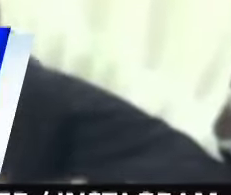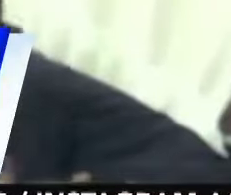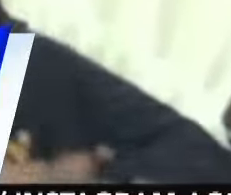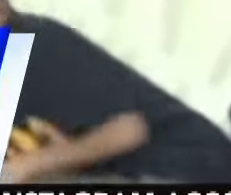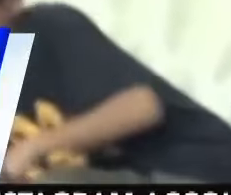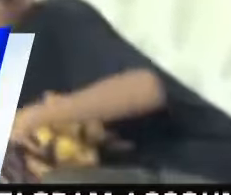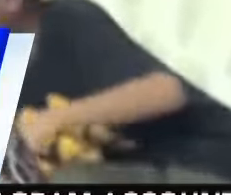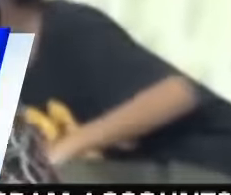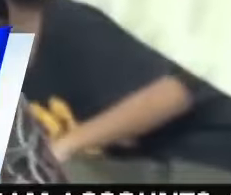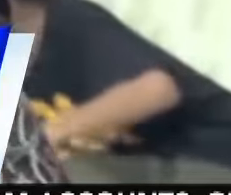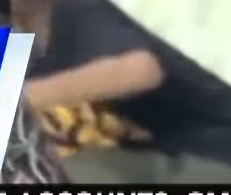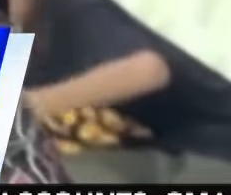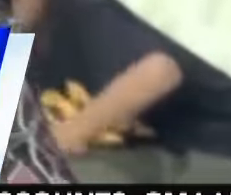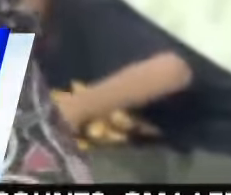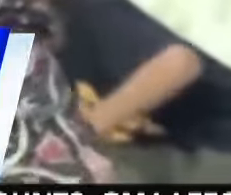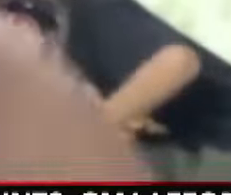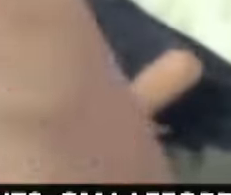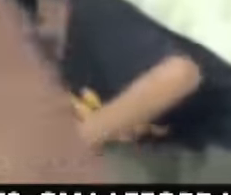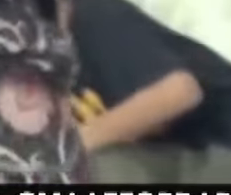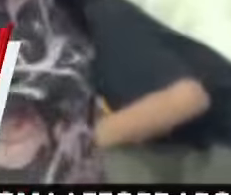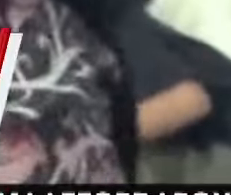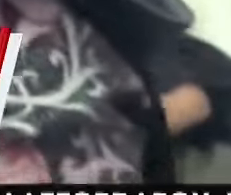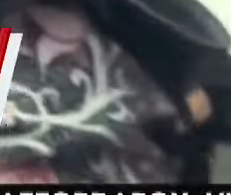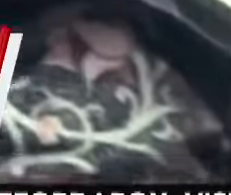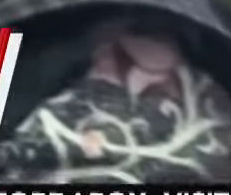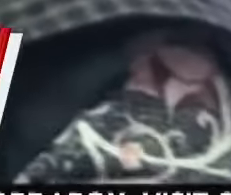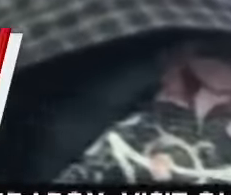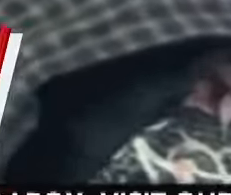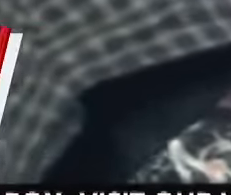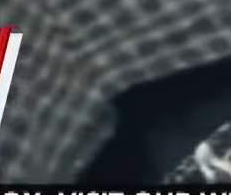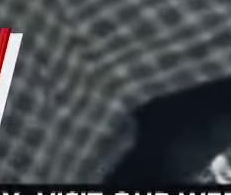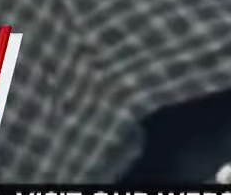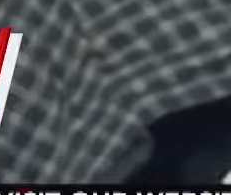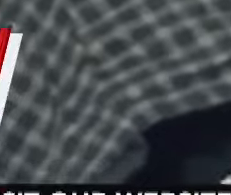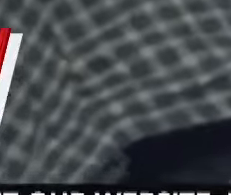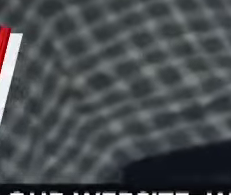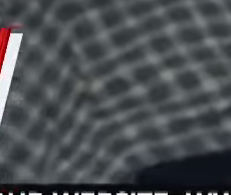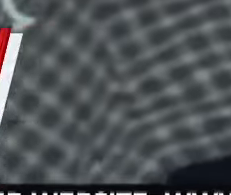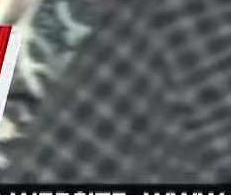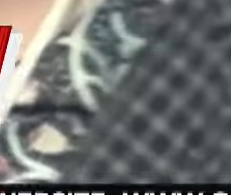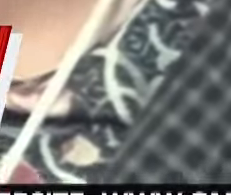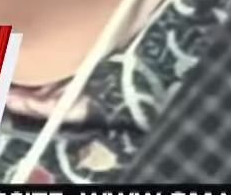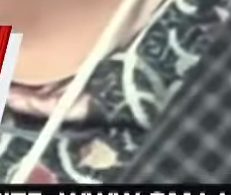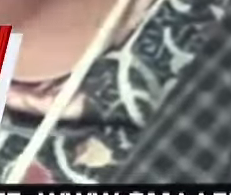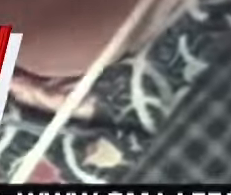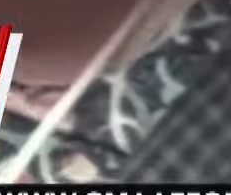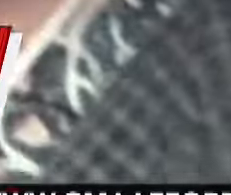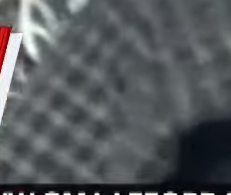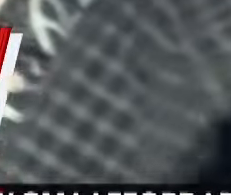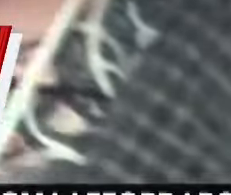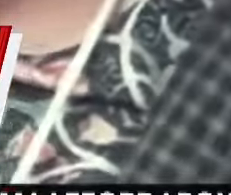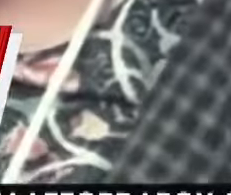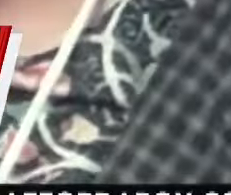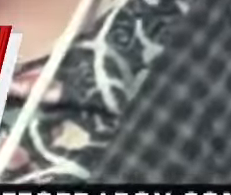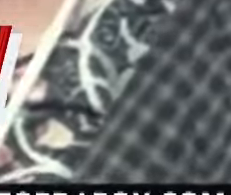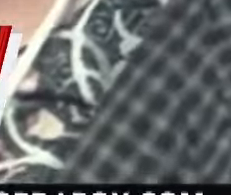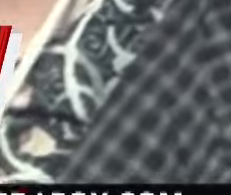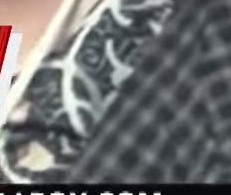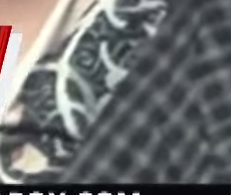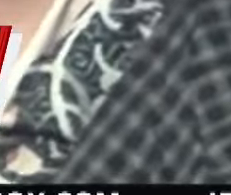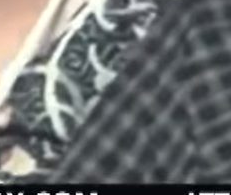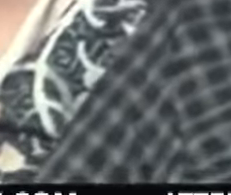Nakapagpunta ko kayo rito, pagkain, damit, gamot. Oh, wala pong problema dito sa aming health center. Ito lang katabi namin, isang tumbling